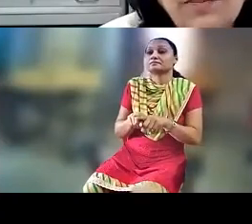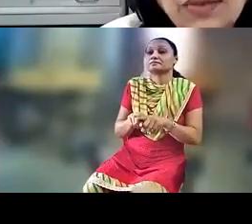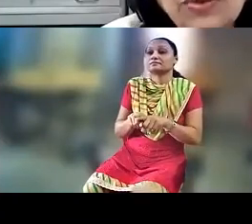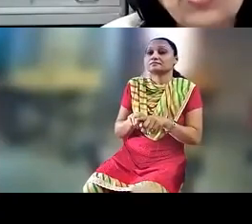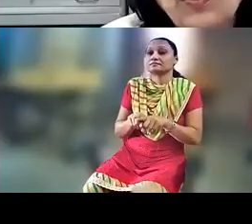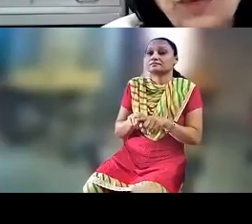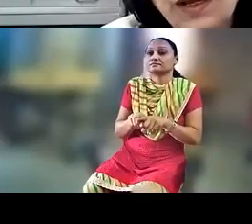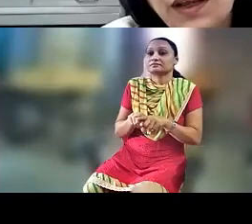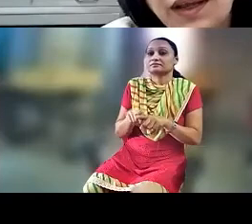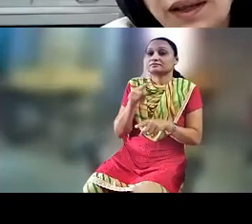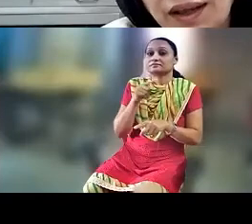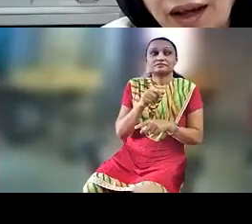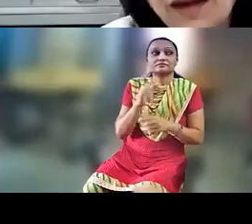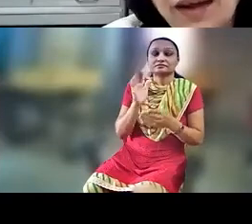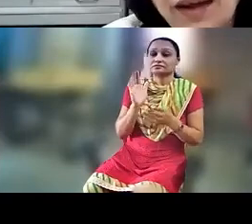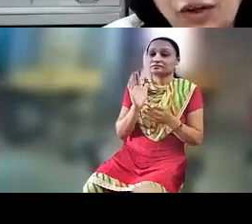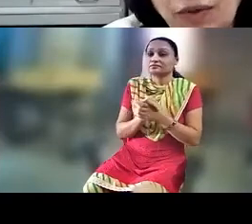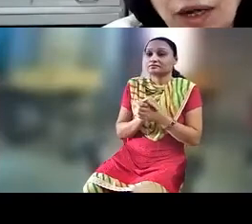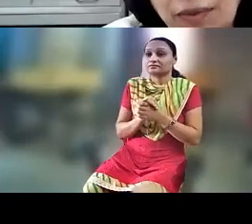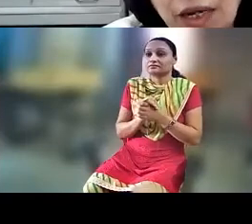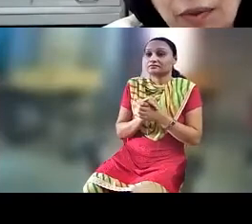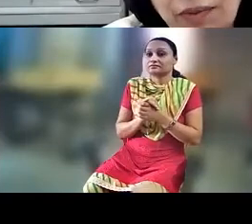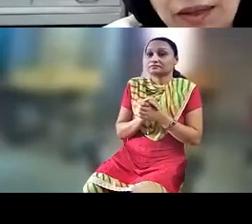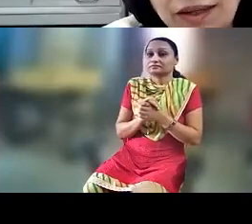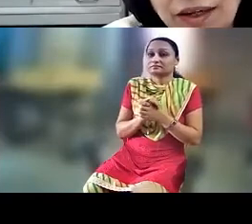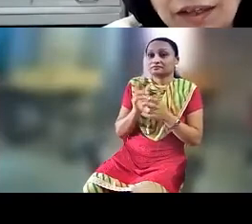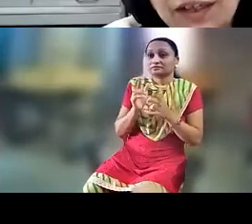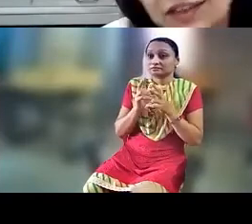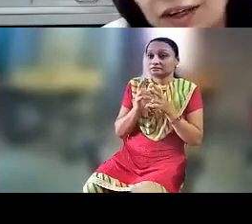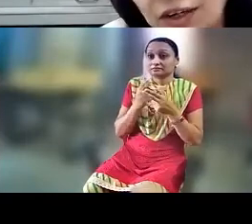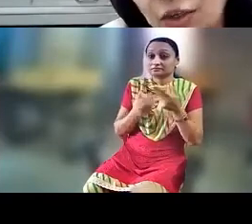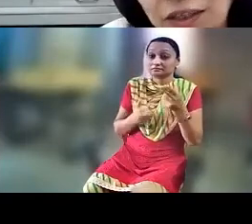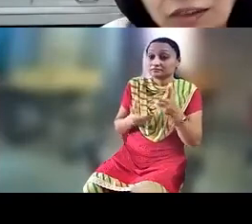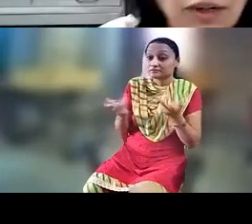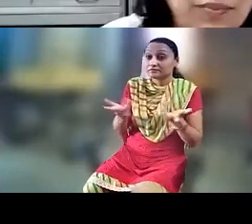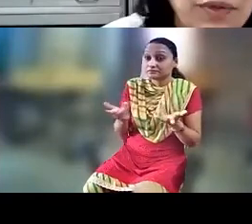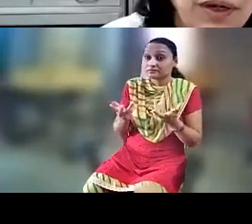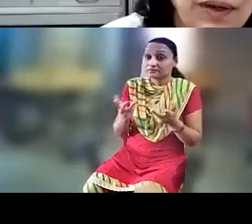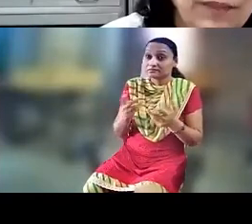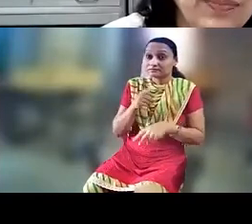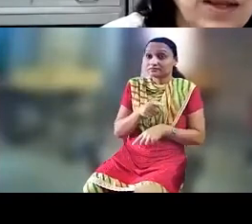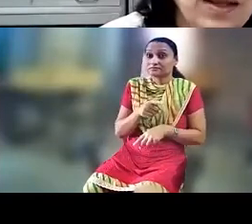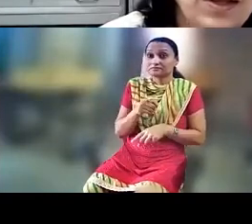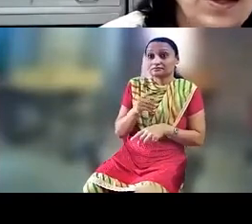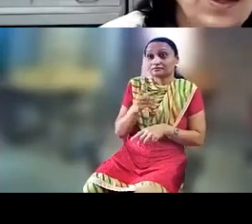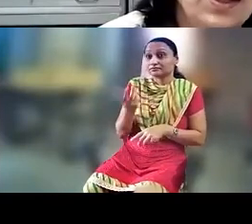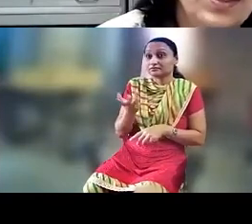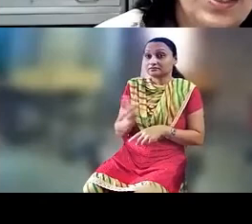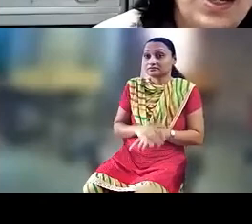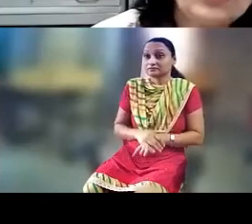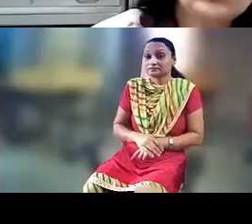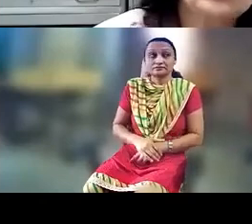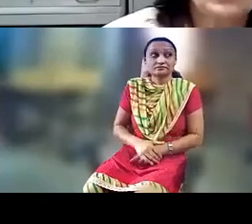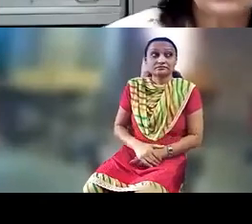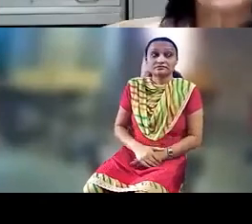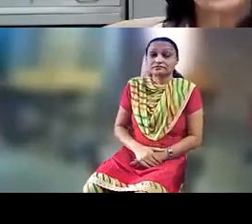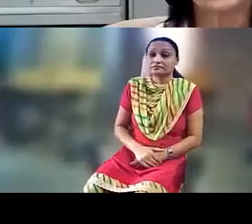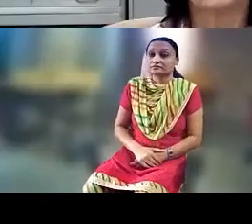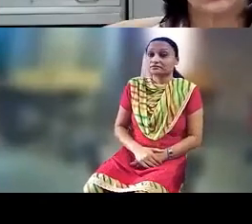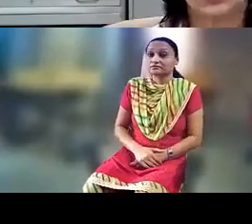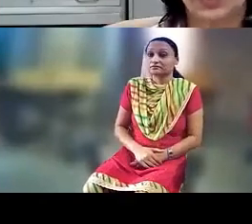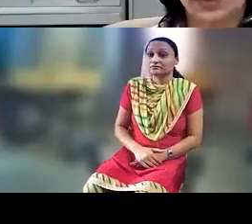तुम्हारे मित्र तुम्हें क्या कह के तुम्हारे बारे में बात करेंगे, किस तरह तुम्हें डिस्क्राइब करेंगे। आज तुमने